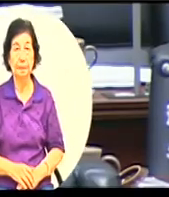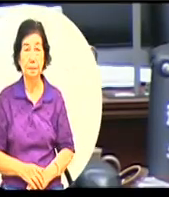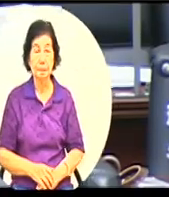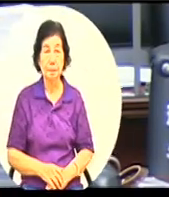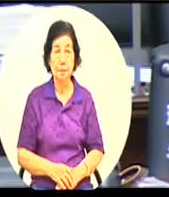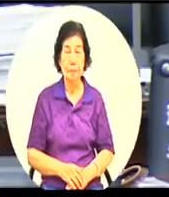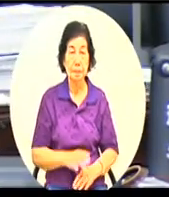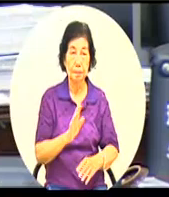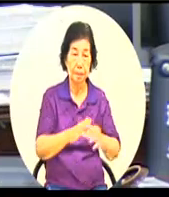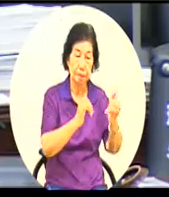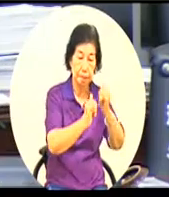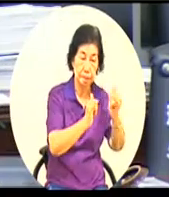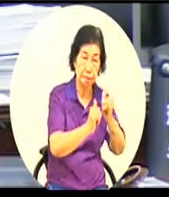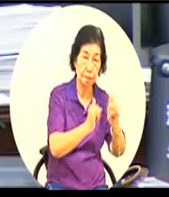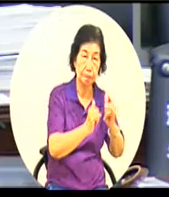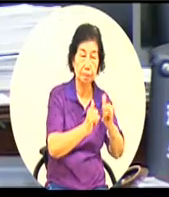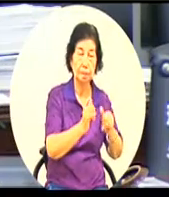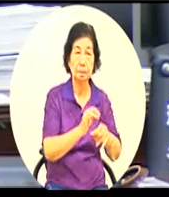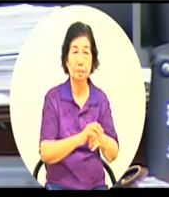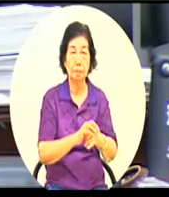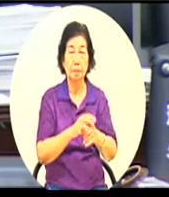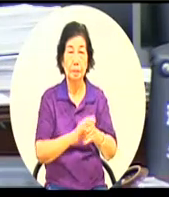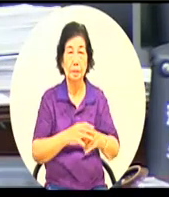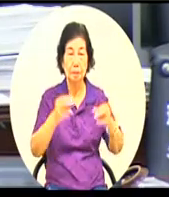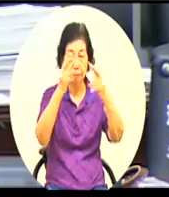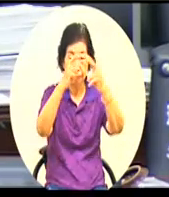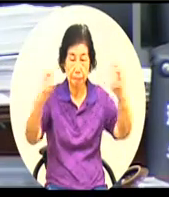了。百姓、庙师，